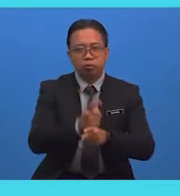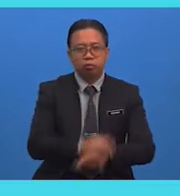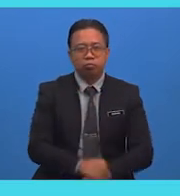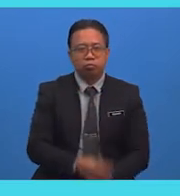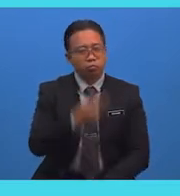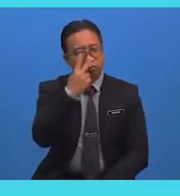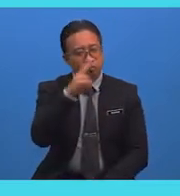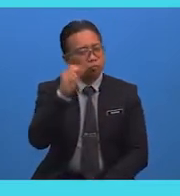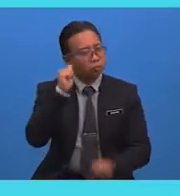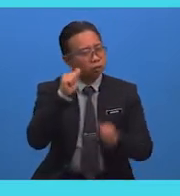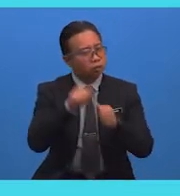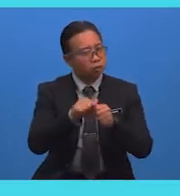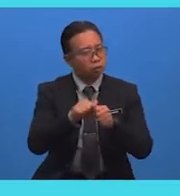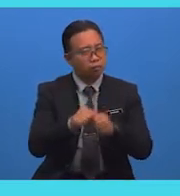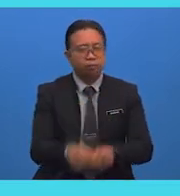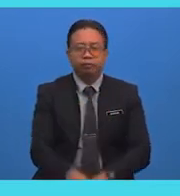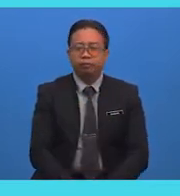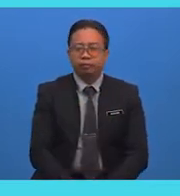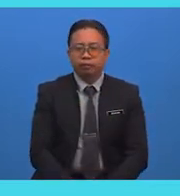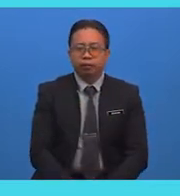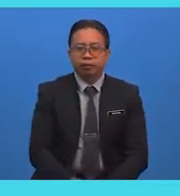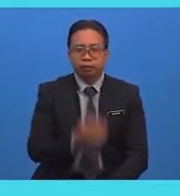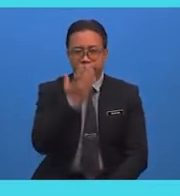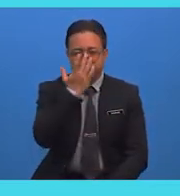ciri-ciri perbezaan yang Ustazah sebutkan tadi.